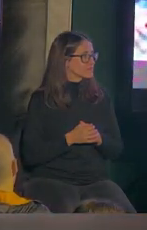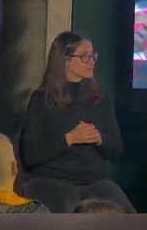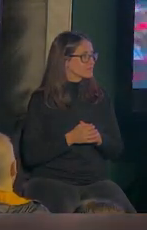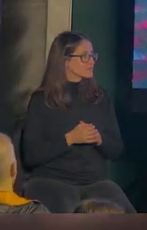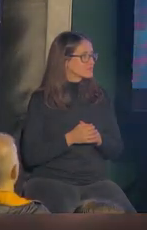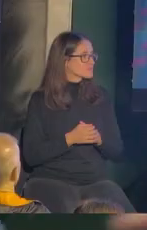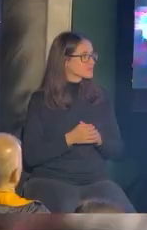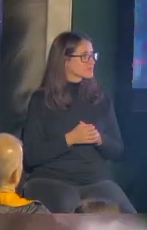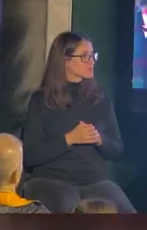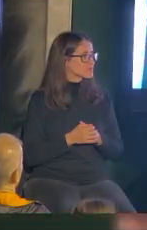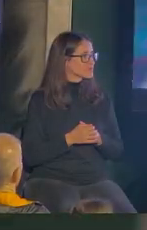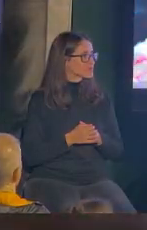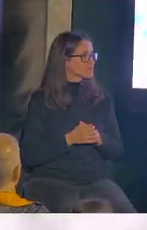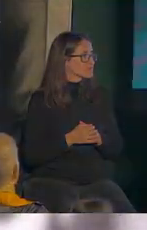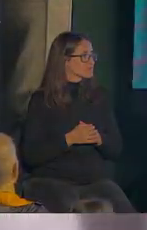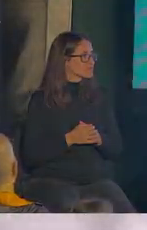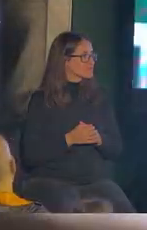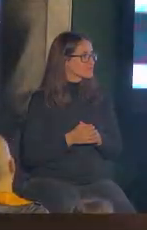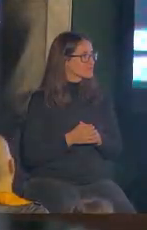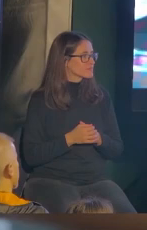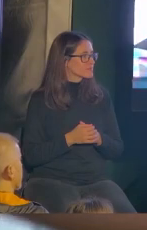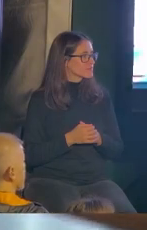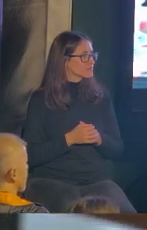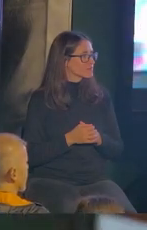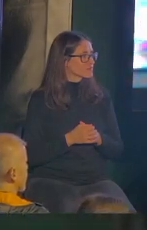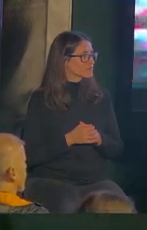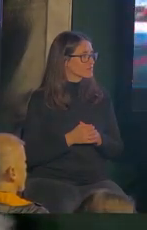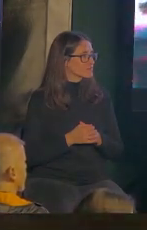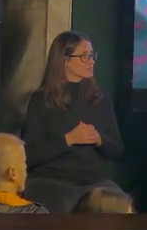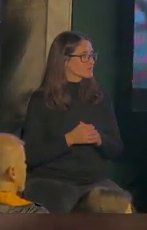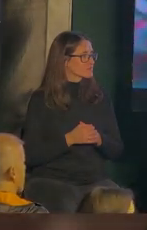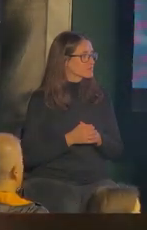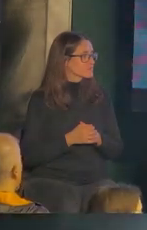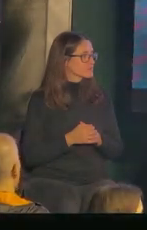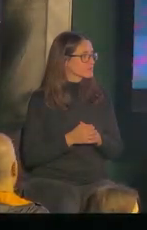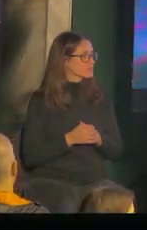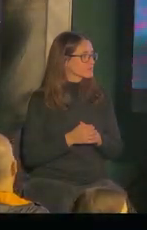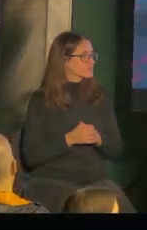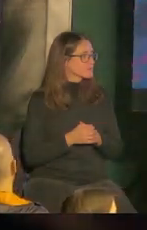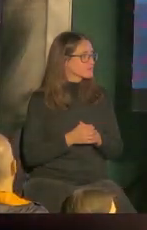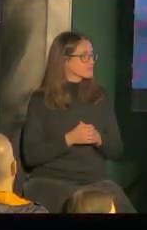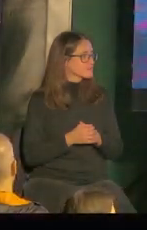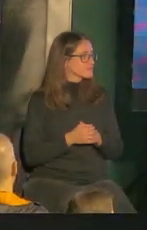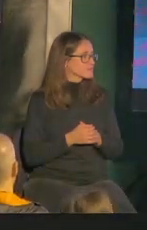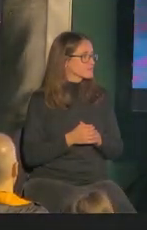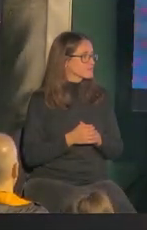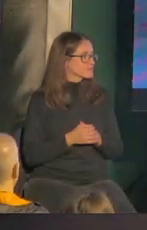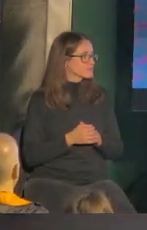Si els... Bueno, espera, n'agafaré dues.